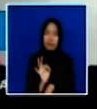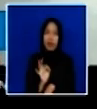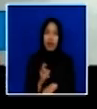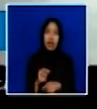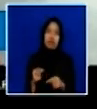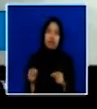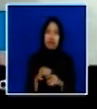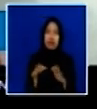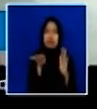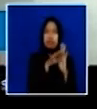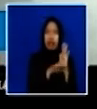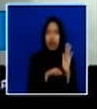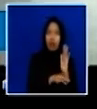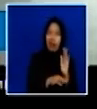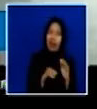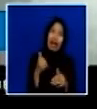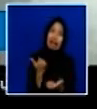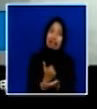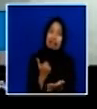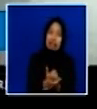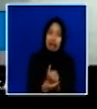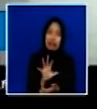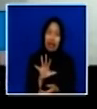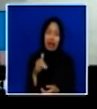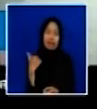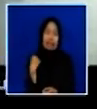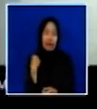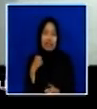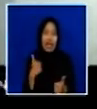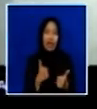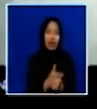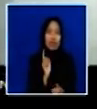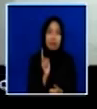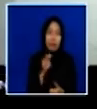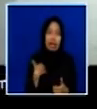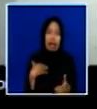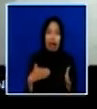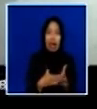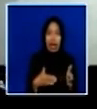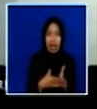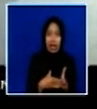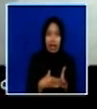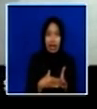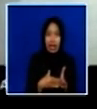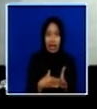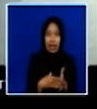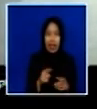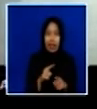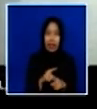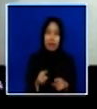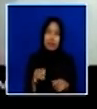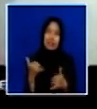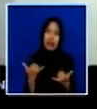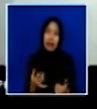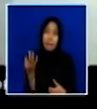yang lalu yang gelombang pertama saya belum bisa ikut karena ada halangan sehingga ini baru yang pertama